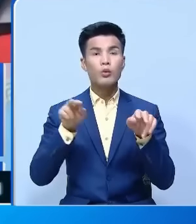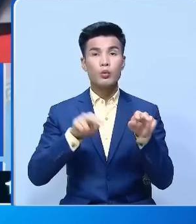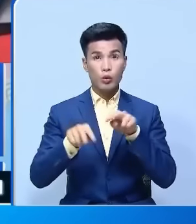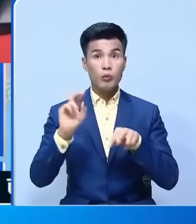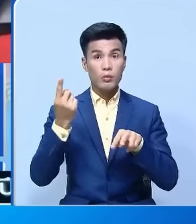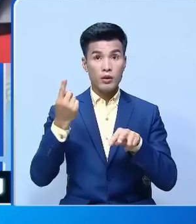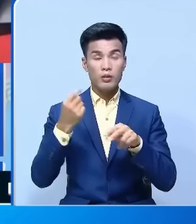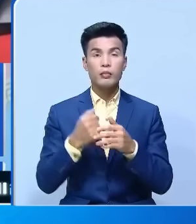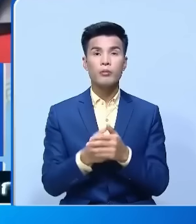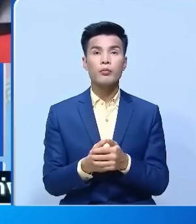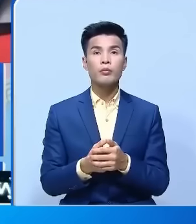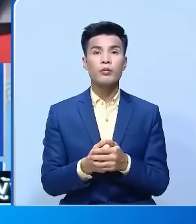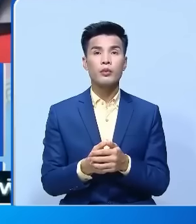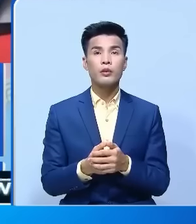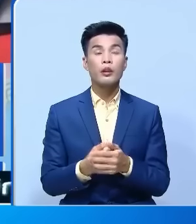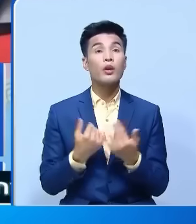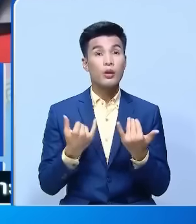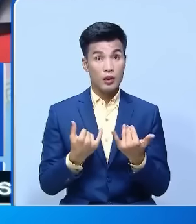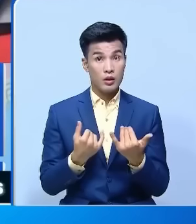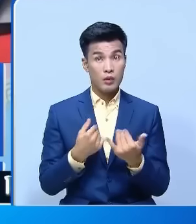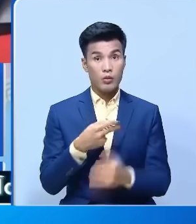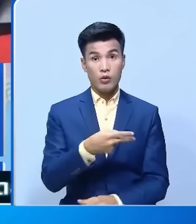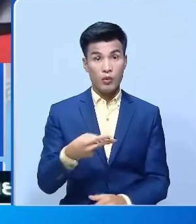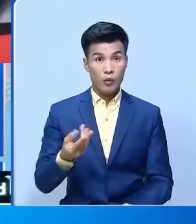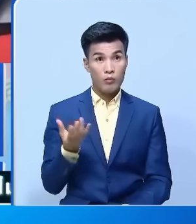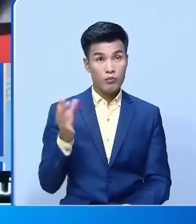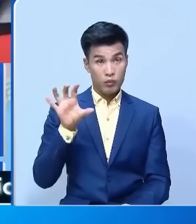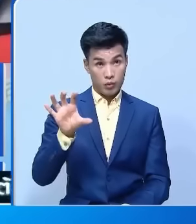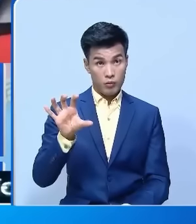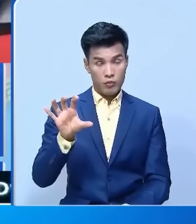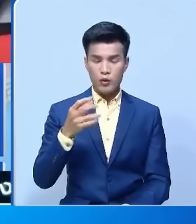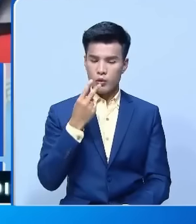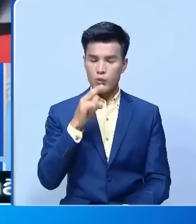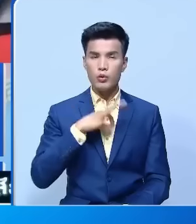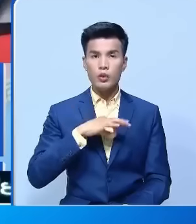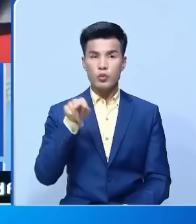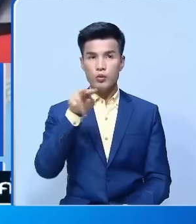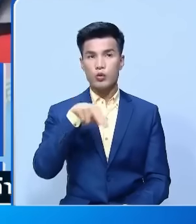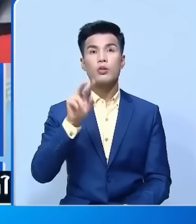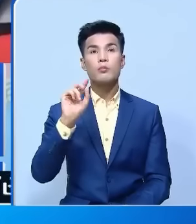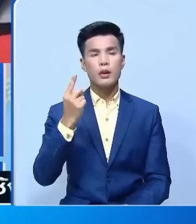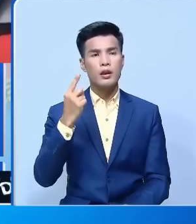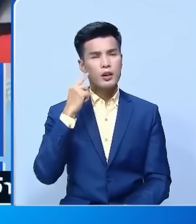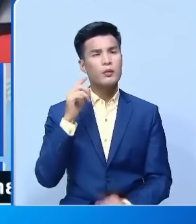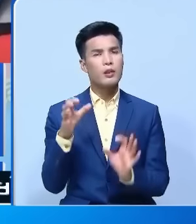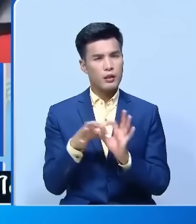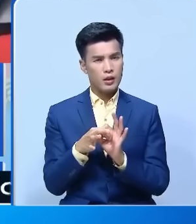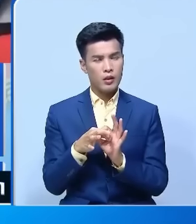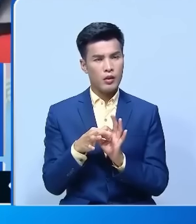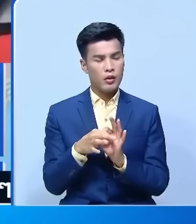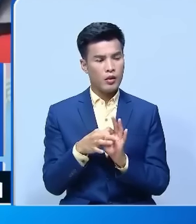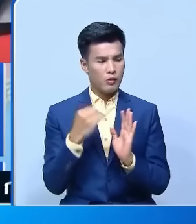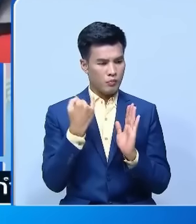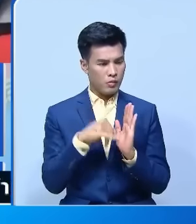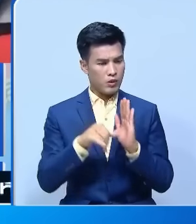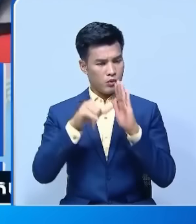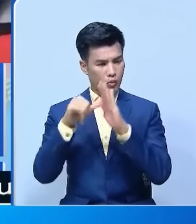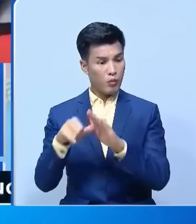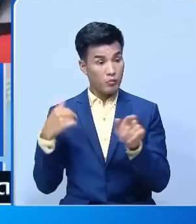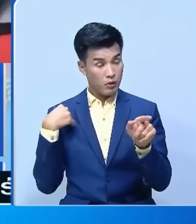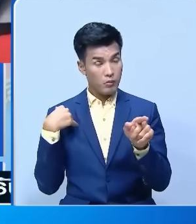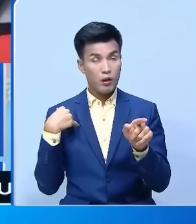มั้ยใช่ทีนี้ส่วนข้อความที่ข่มขู่เนี่ยก็ก็มองว่าเดี๋ยวขอตรวจสอบอีกทีแล้วกันว่ามันเข้าข่ายผิดเ่อหมิ่นเจ้าพนักงาน